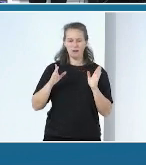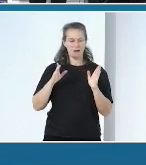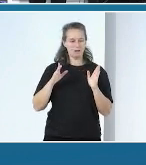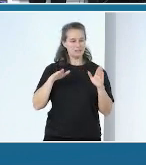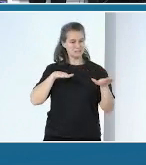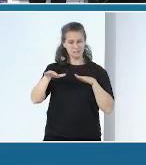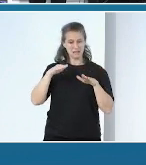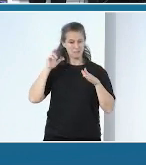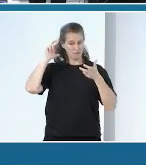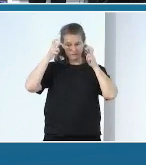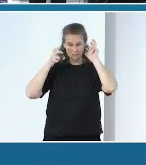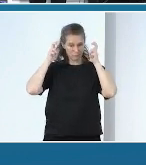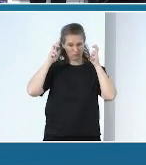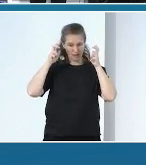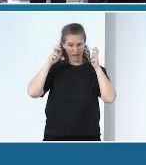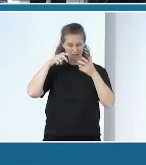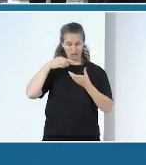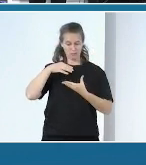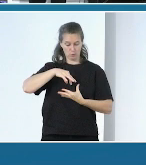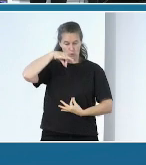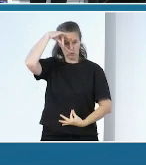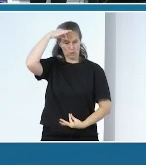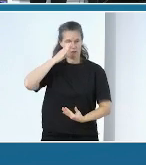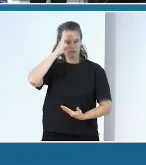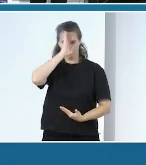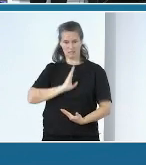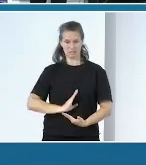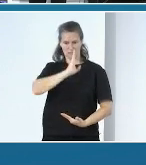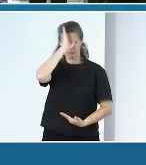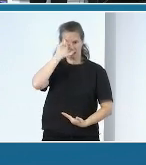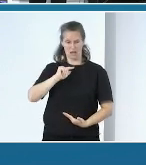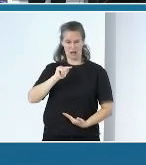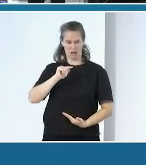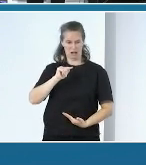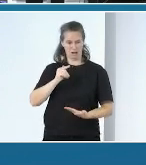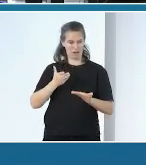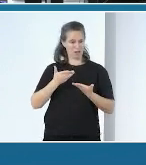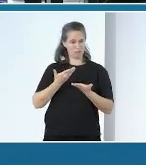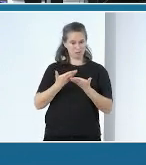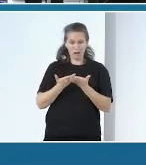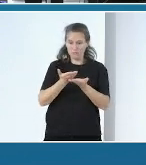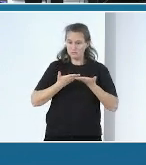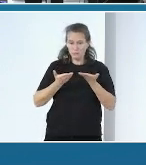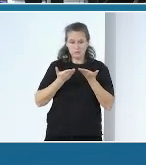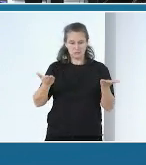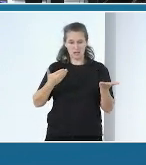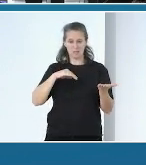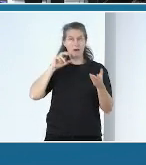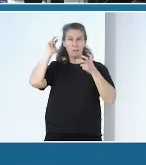le système vestibulaire, en donnant la verticalité et en donnant le cadre, permet de simplifier les choses.